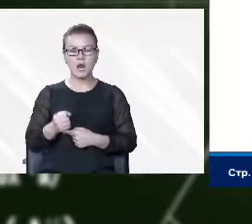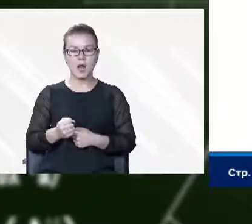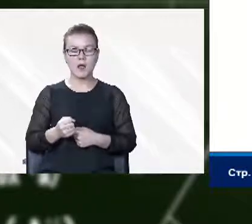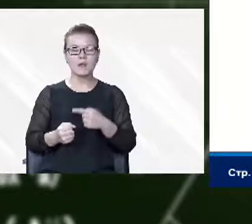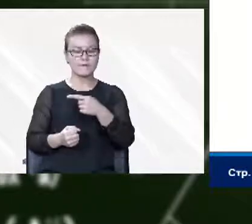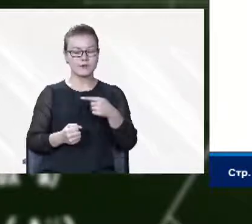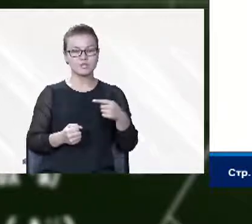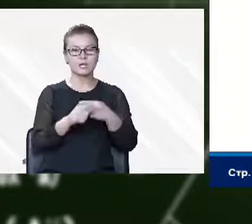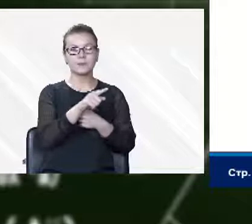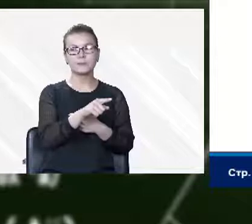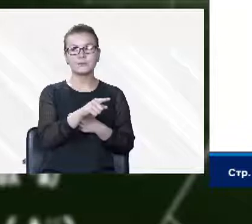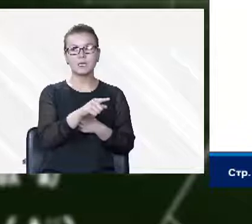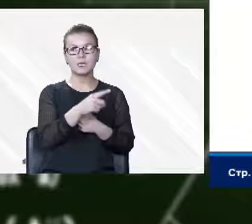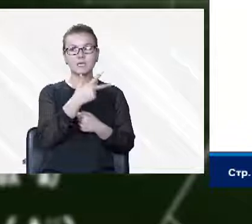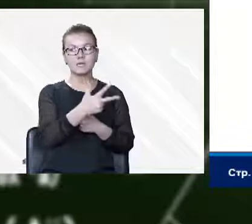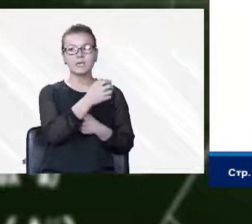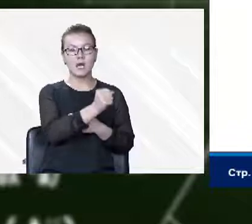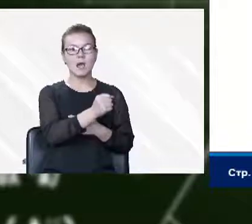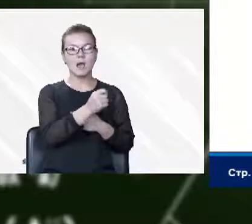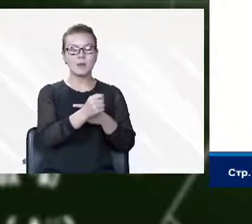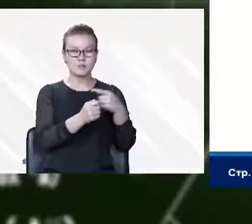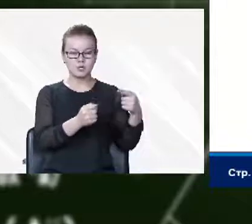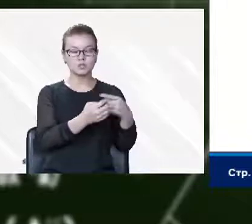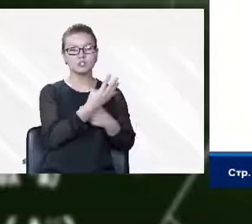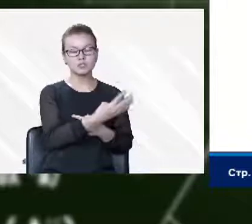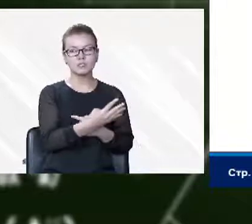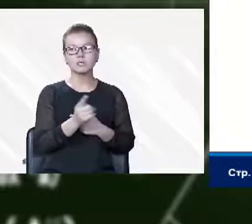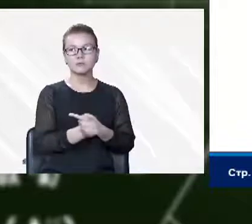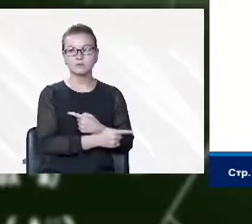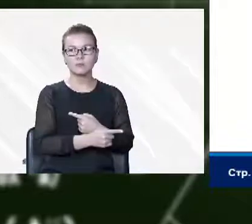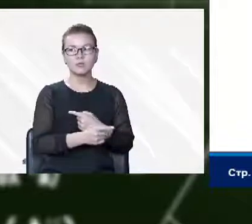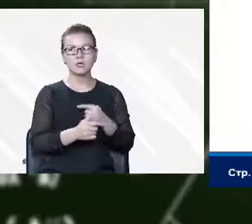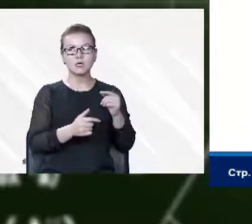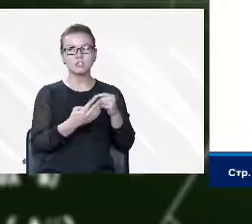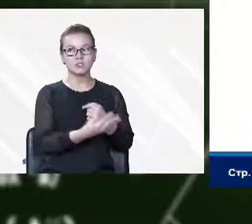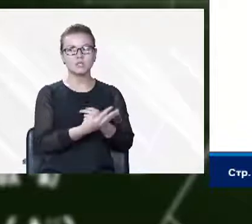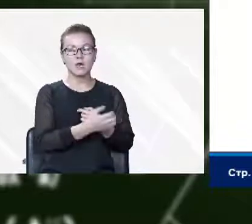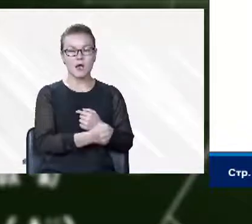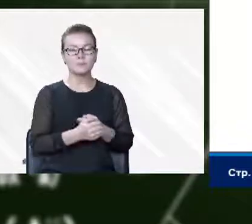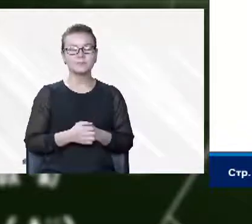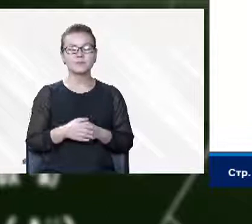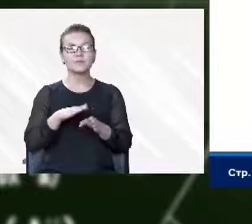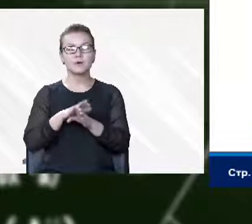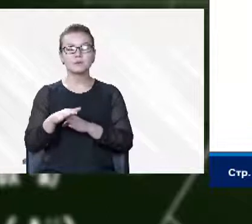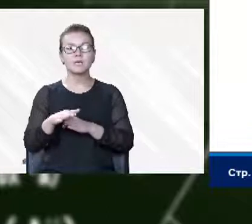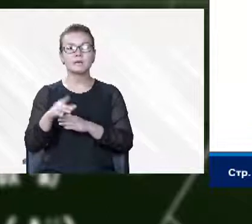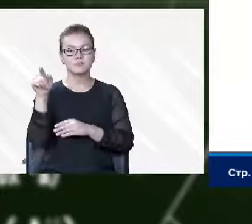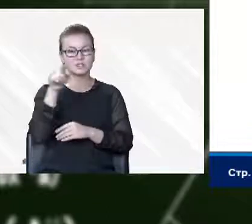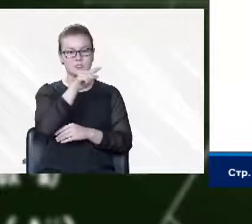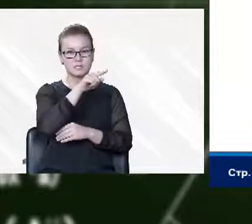дроби вычитаем дробь 3а минус 4 деленное на 4а. Выполняем действие в